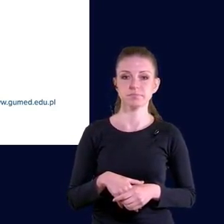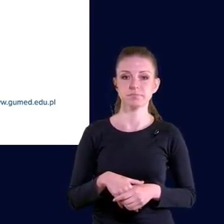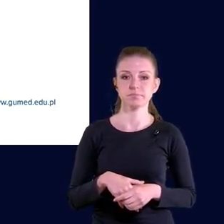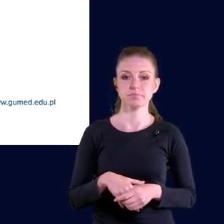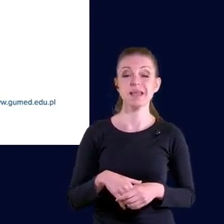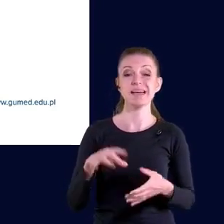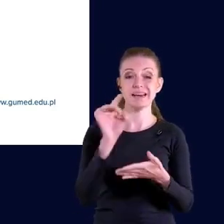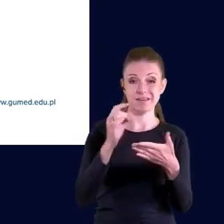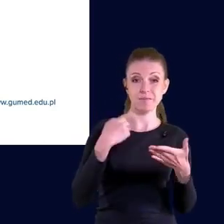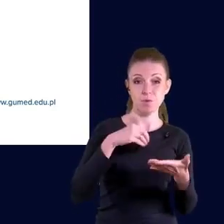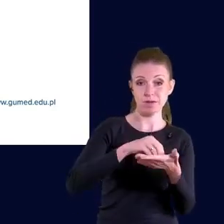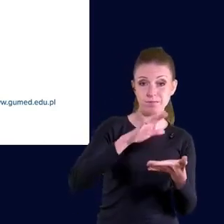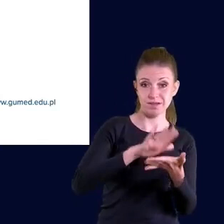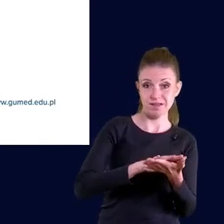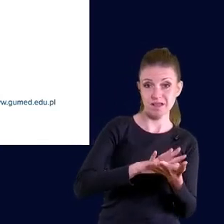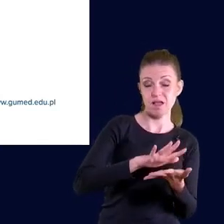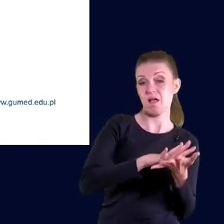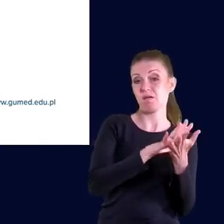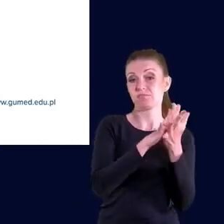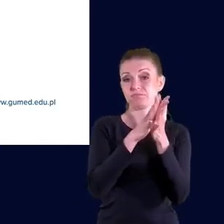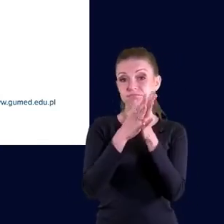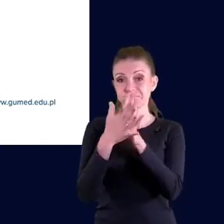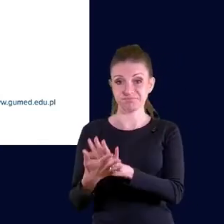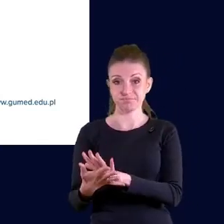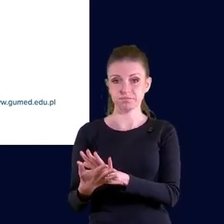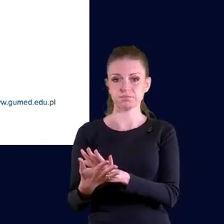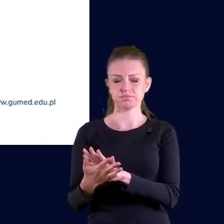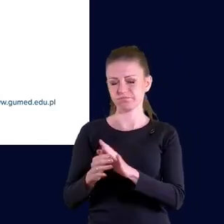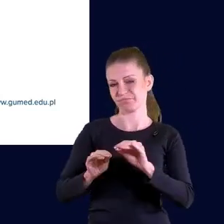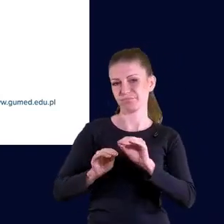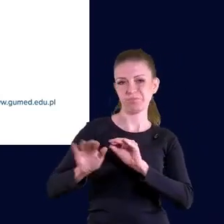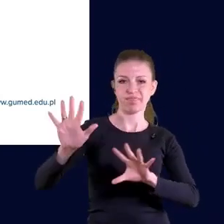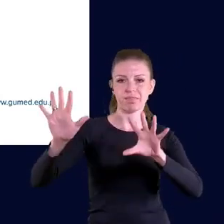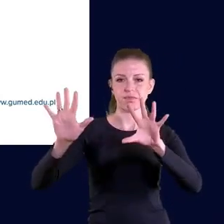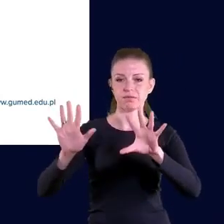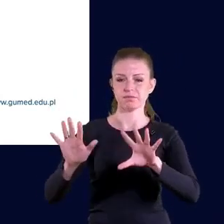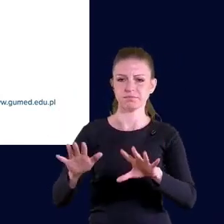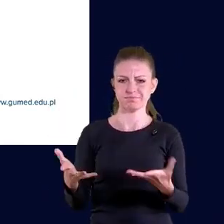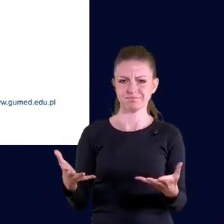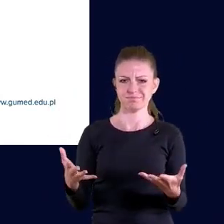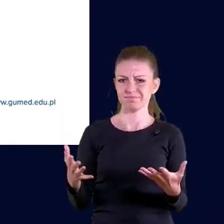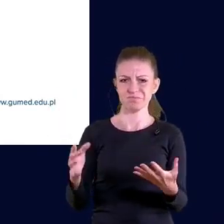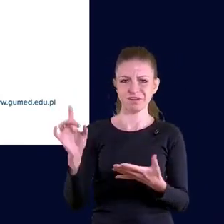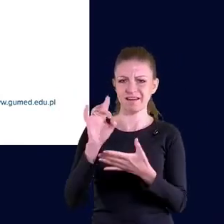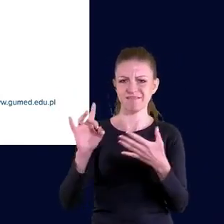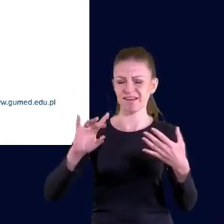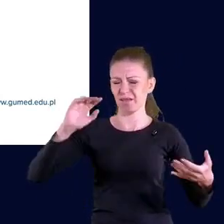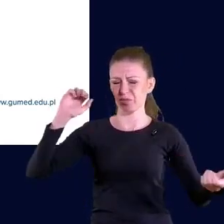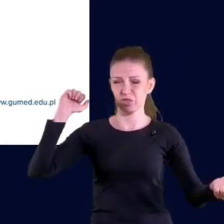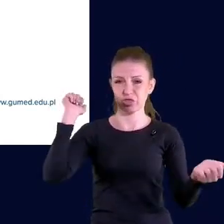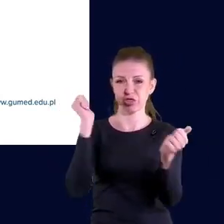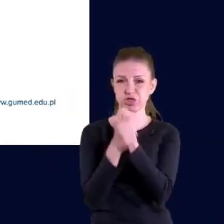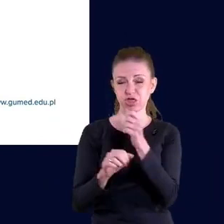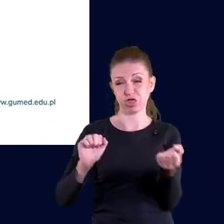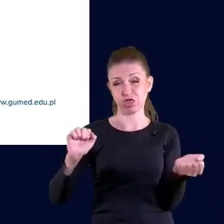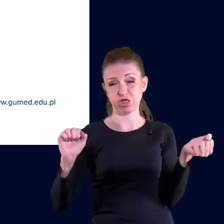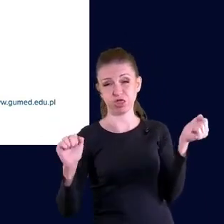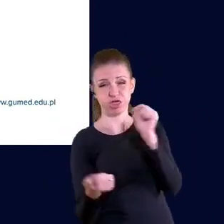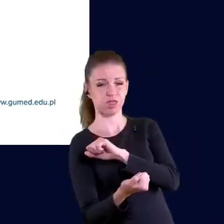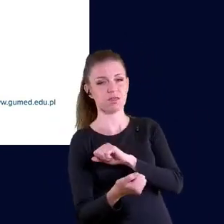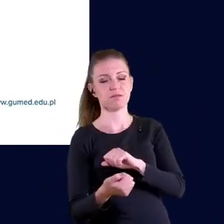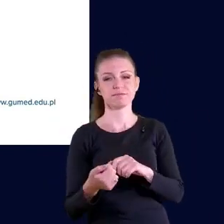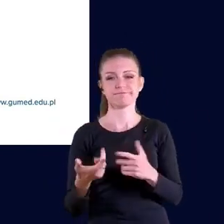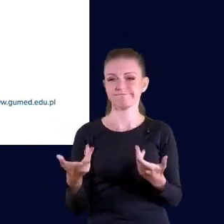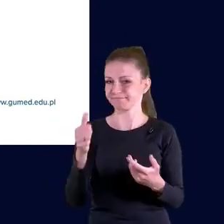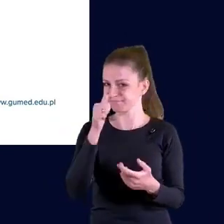kompresor może podczas operacji No to się rozjechało tak grafika wybuchła nie dało się tego w żaden sposób